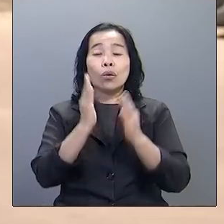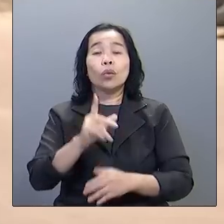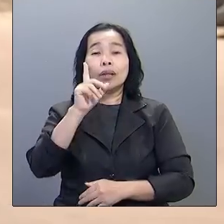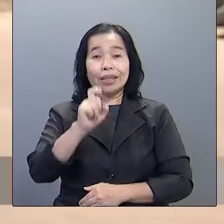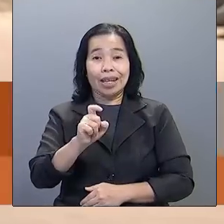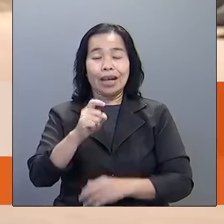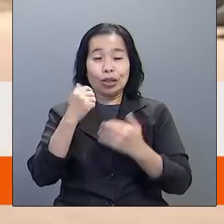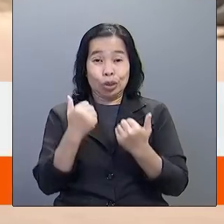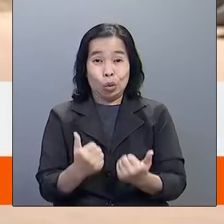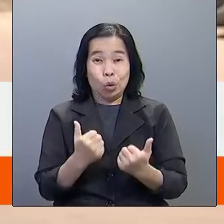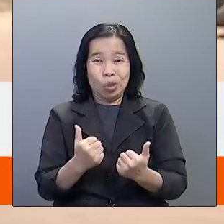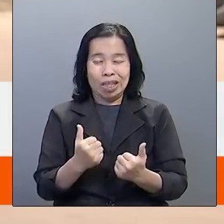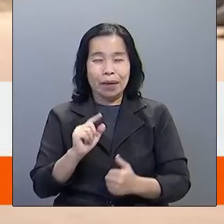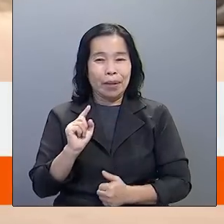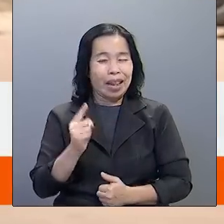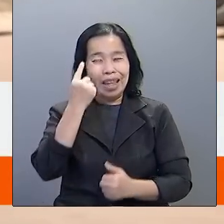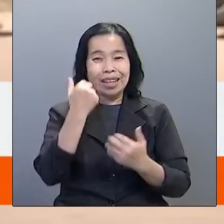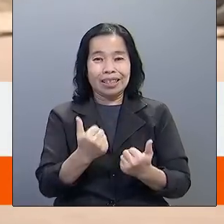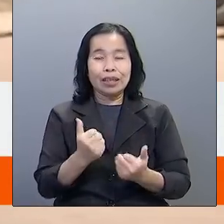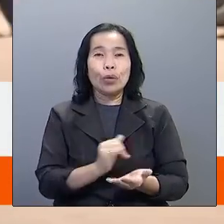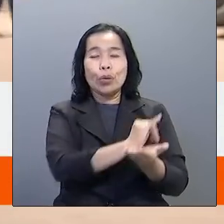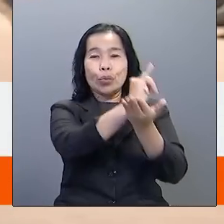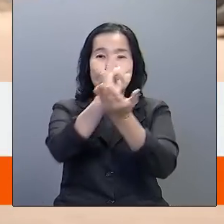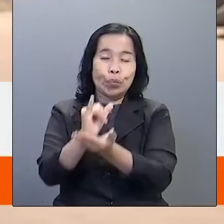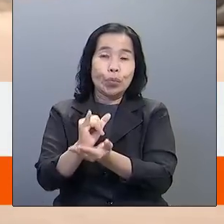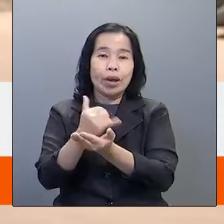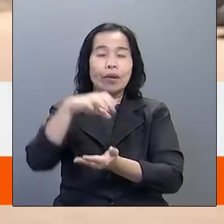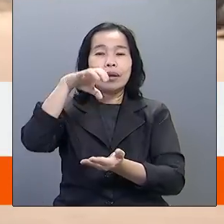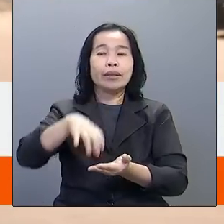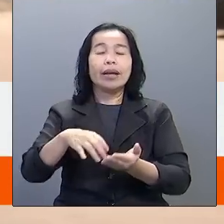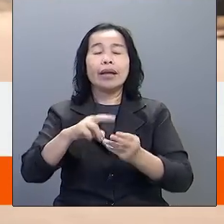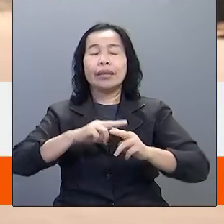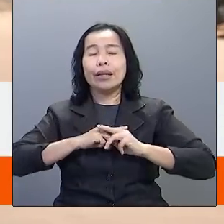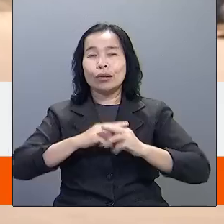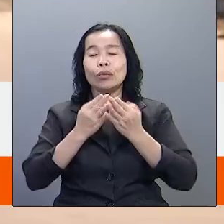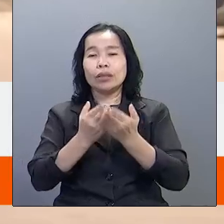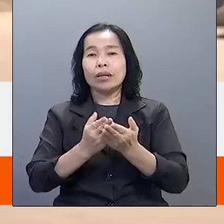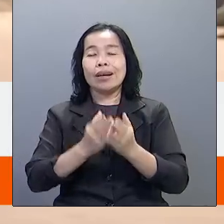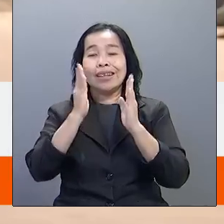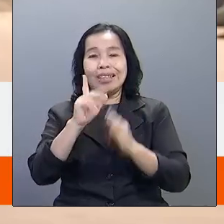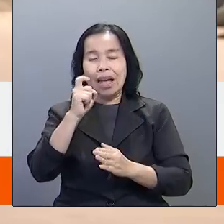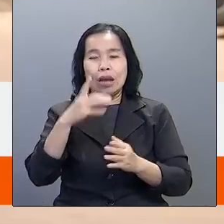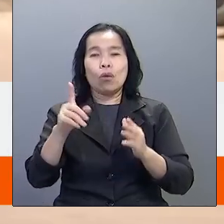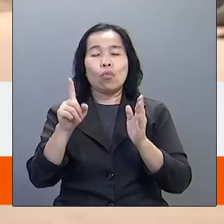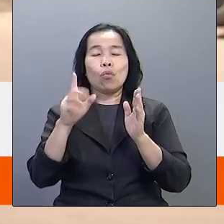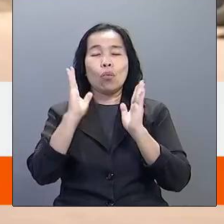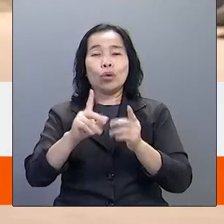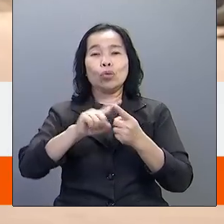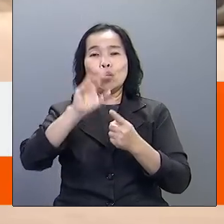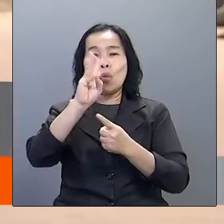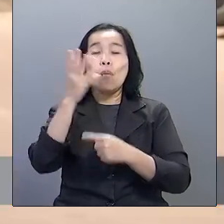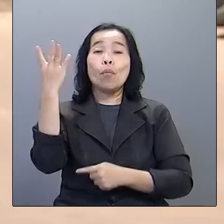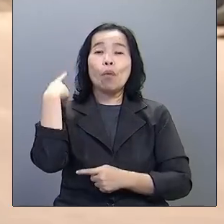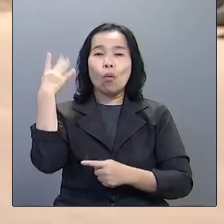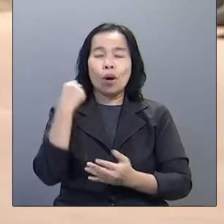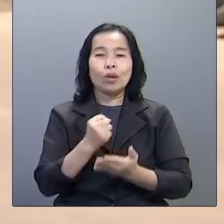นล่าสุดที่ถูกลำเลียงมาที่ท่าเรือเอกชนแห่งนี้นะครับเป็นผู้เสียชีวิตรายที่6ซึ่งได้รับการช่วยเหลือตั้งแต่เมื่อวานแต่ว่า